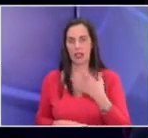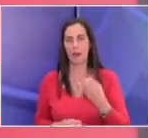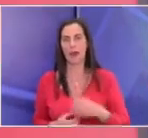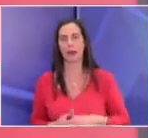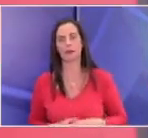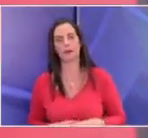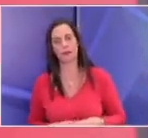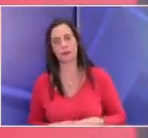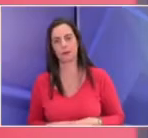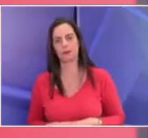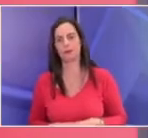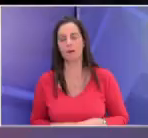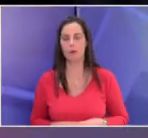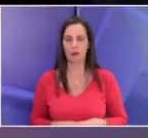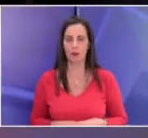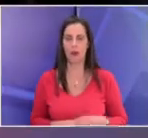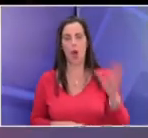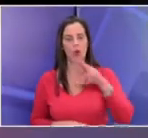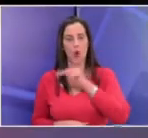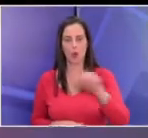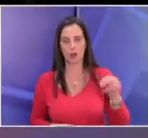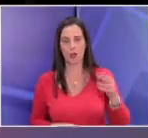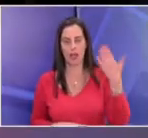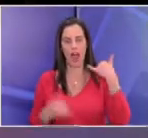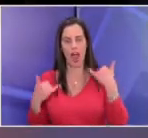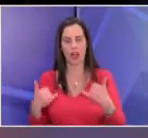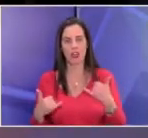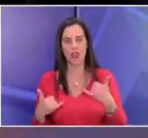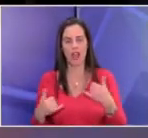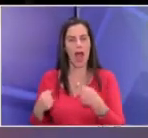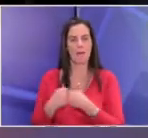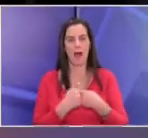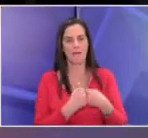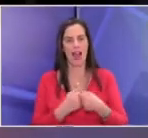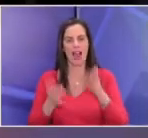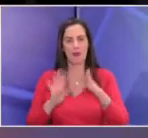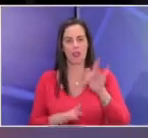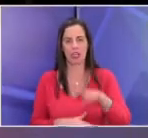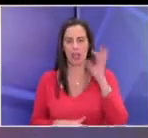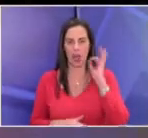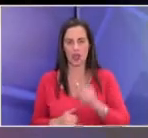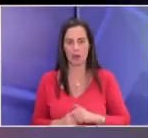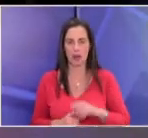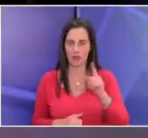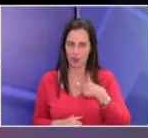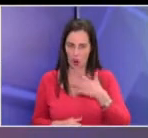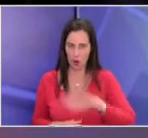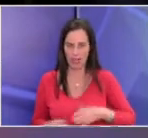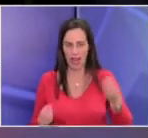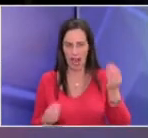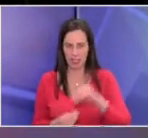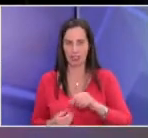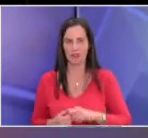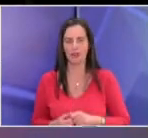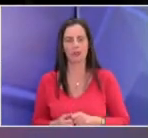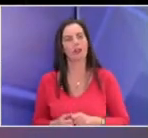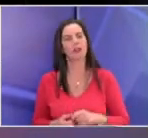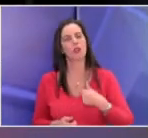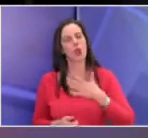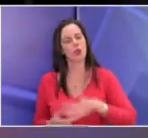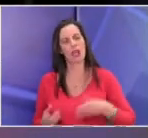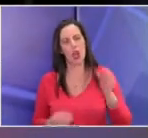מיסים, וזה עוד לא גמרנו את כל המיסים. יש לנו עוד. זאת אומרת שבאמת שחשבתי על זה, אתה יכול להגיע לשיעורי מס שהם מפחידים.